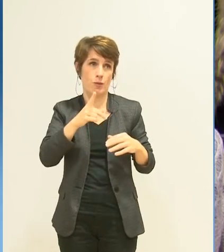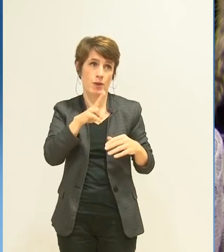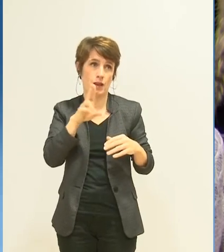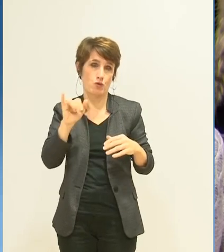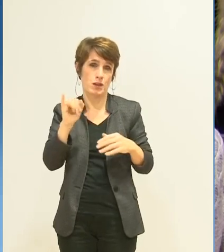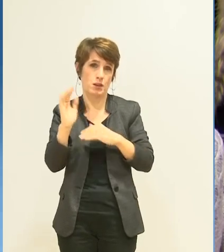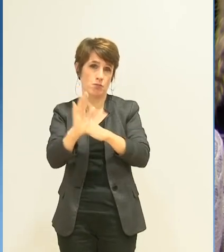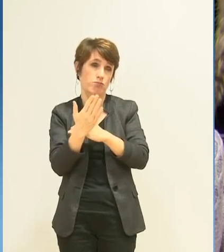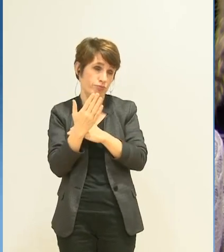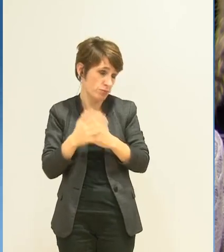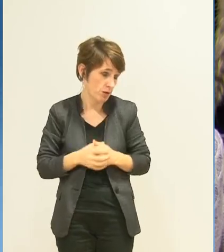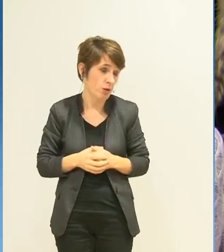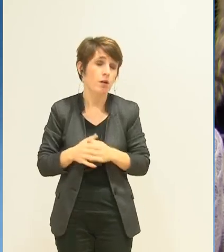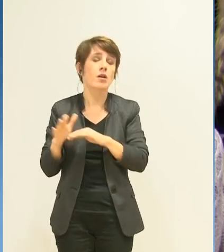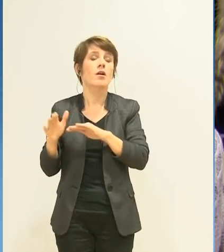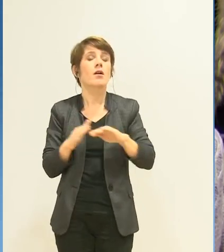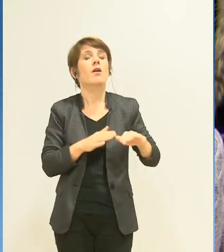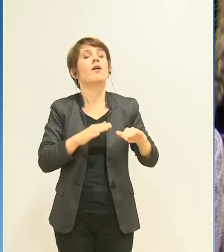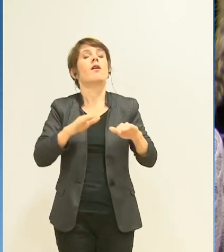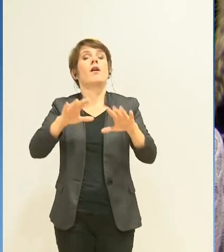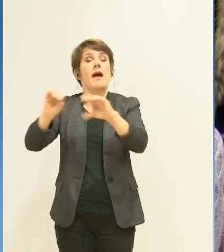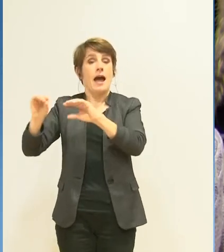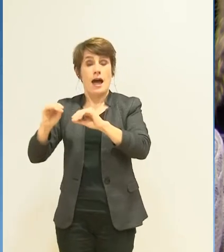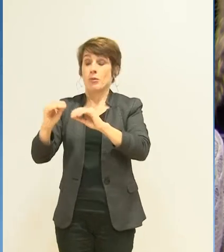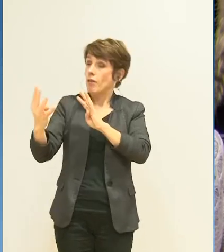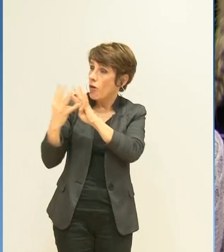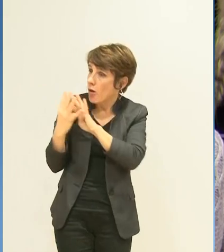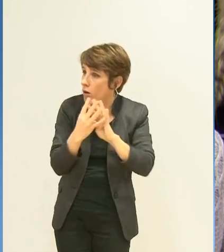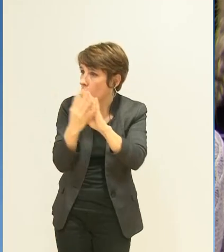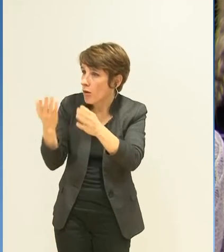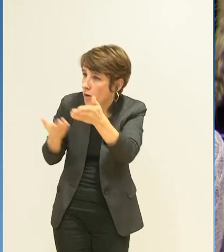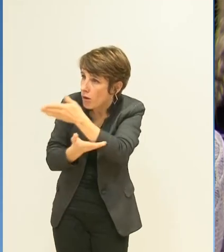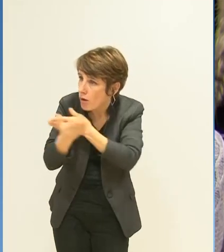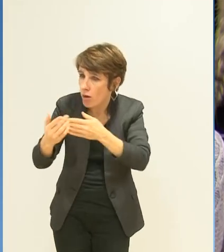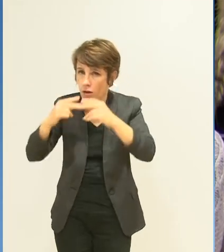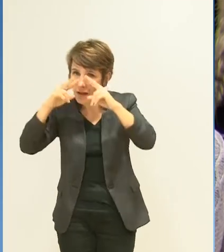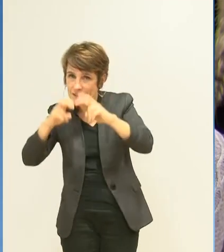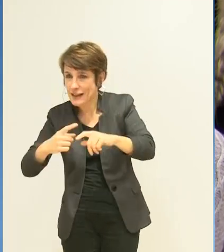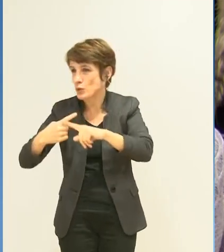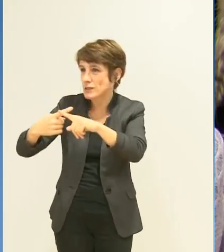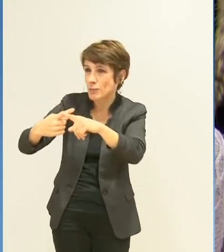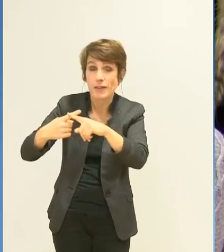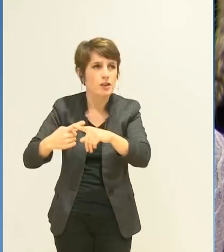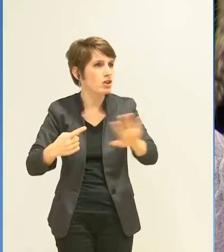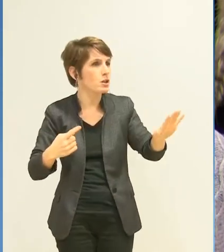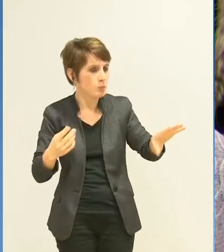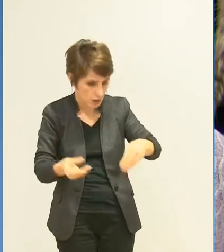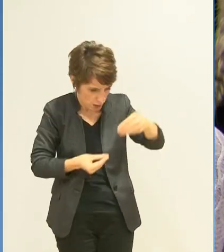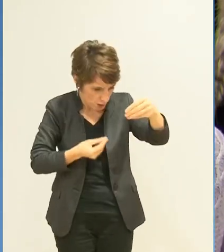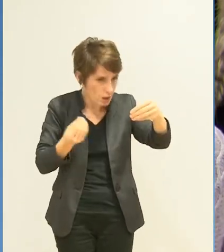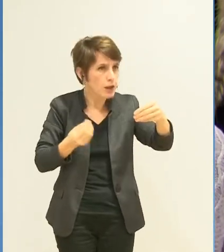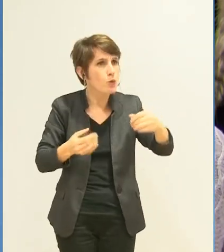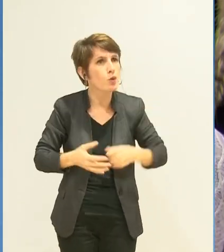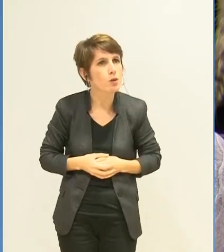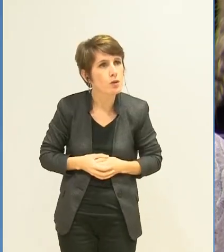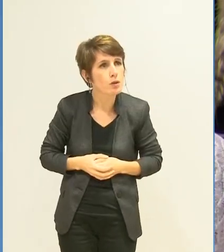l'élaboration avec les habitants des grands projets municipaux sera basé sur un diagnostic partagé à ou est-il et de véritables